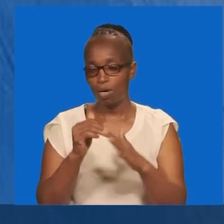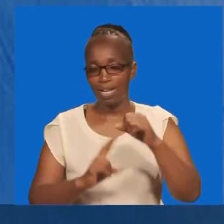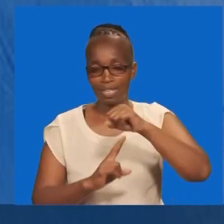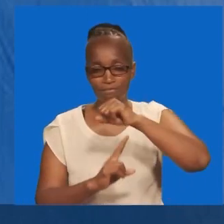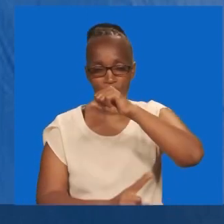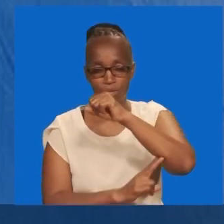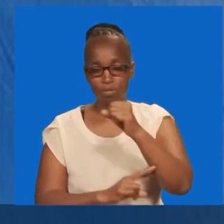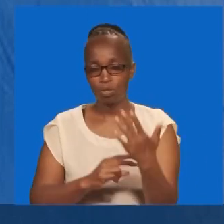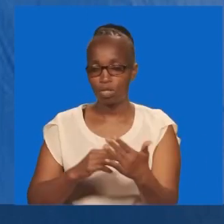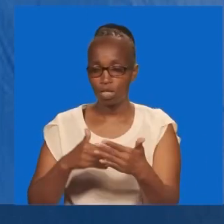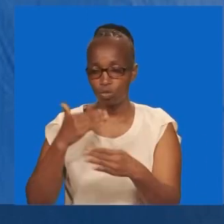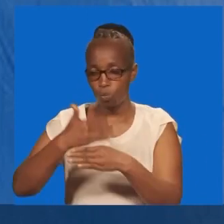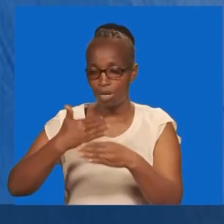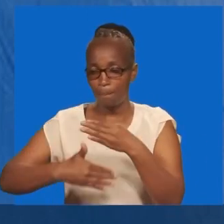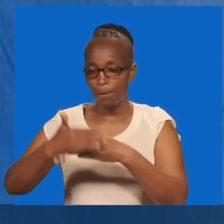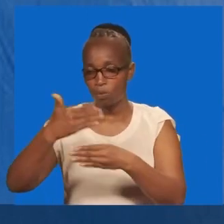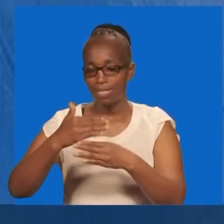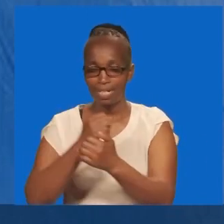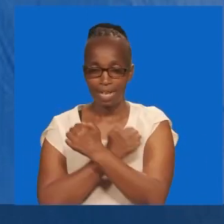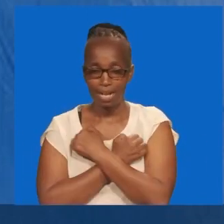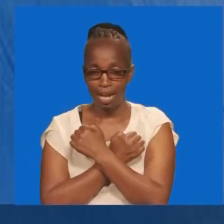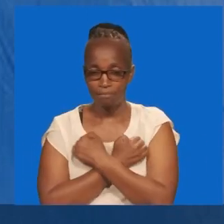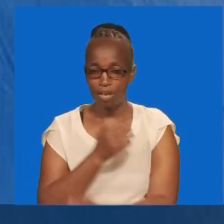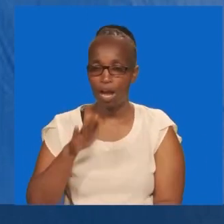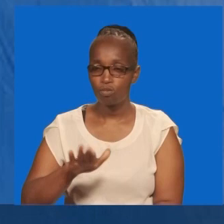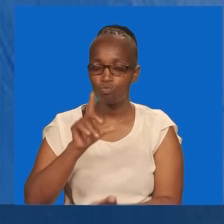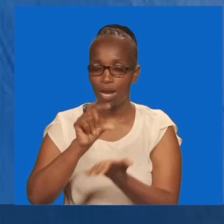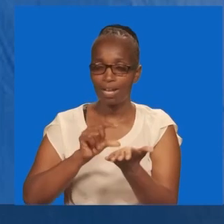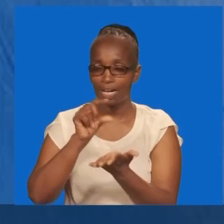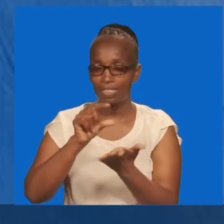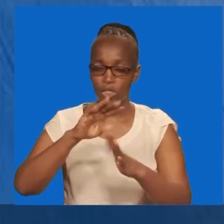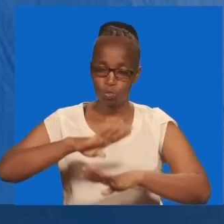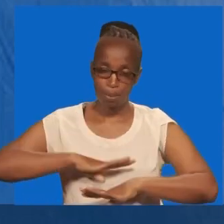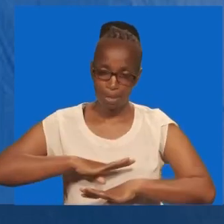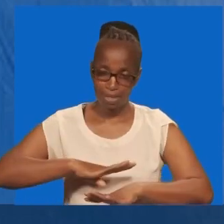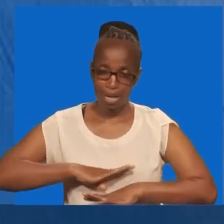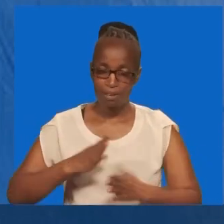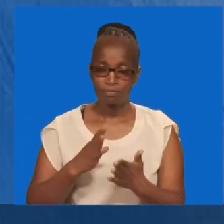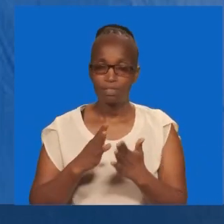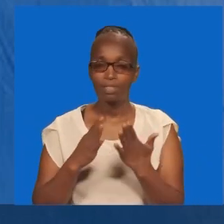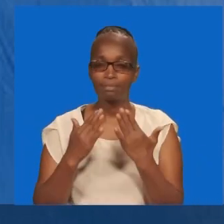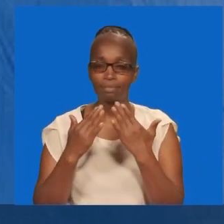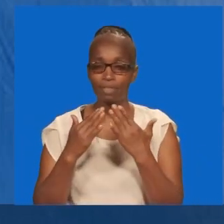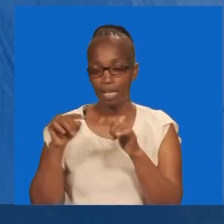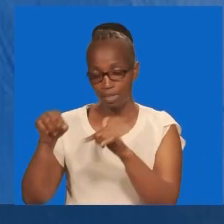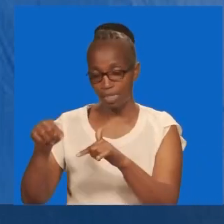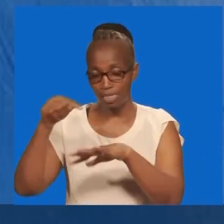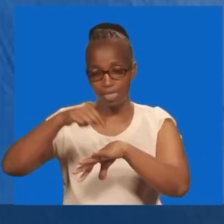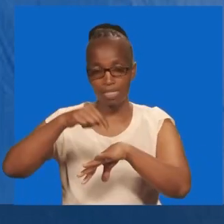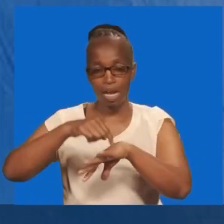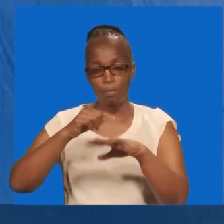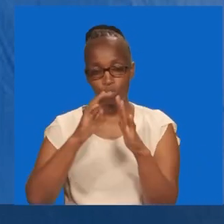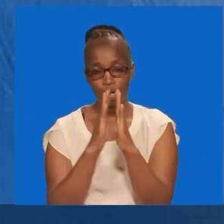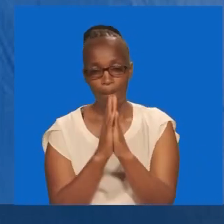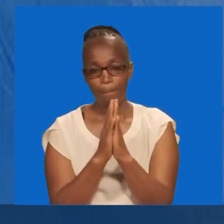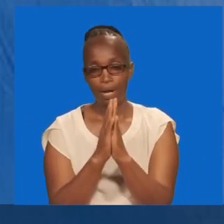na katika huo msingi Bwana tutajenga upendo kwa wengine, na neema yako itatosha kanisa lako.